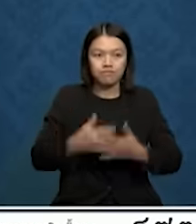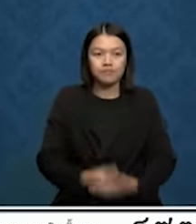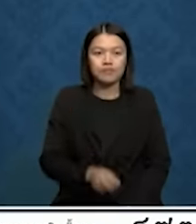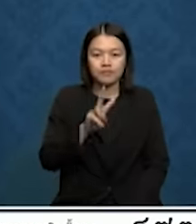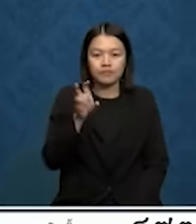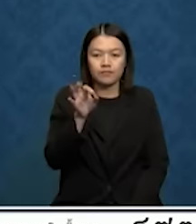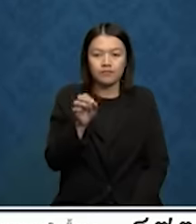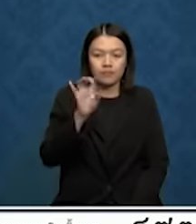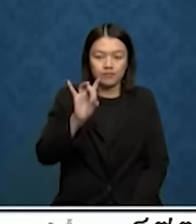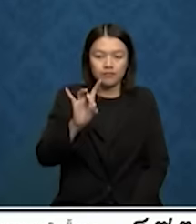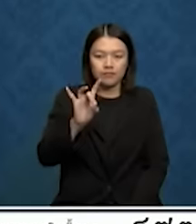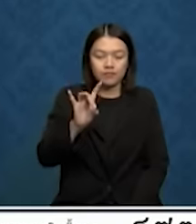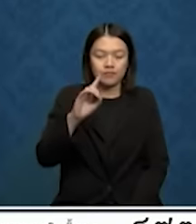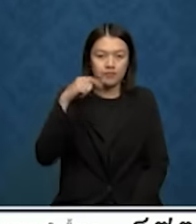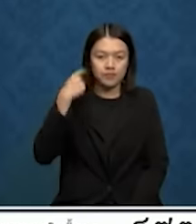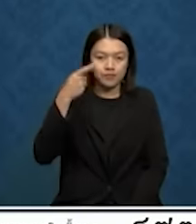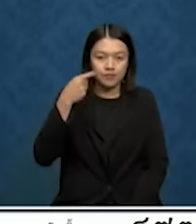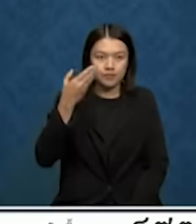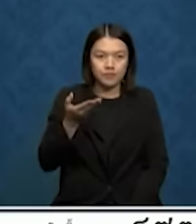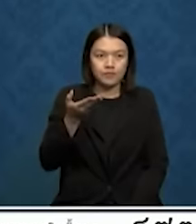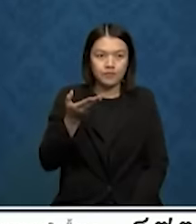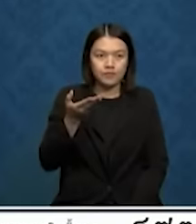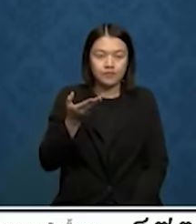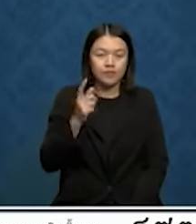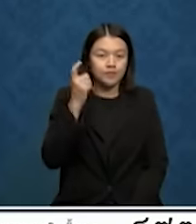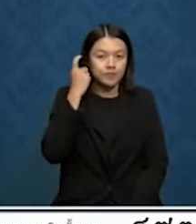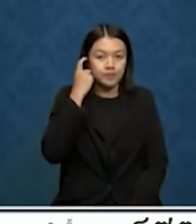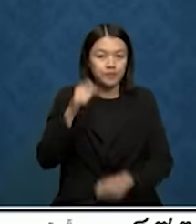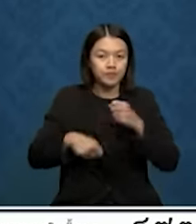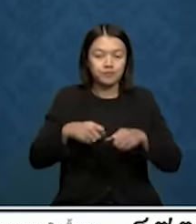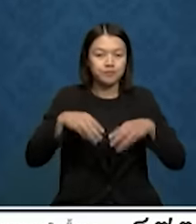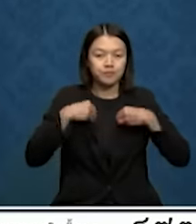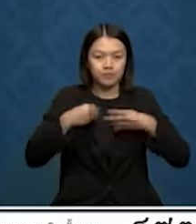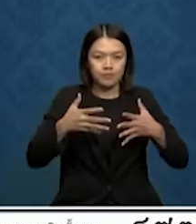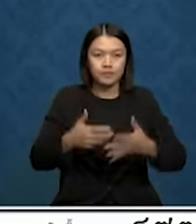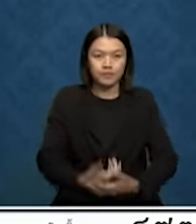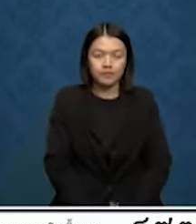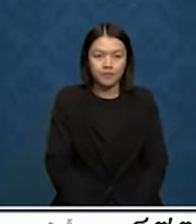298นางสาวรัชนกสีนอก ไม่เห็นชอบค่ะ